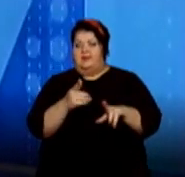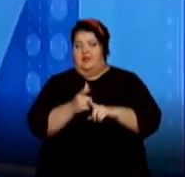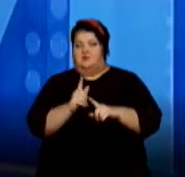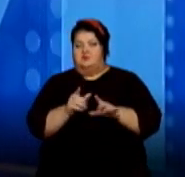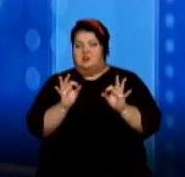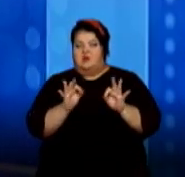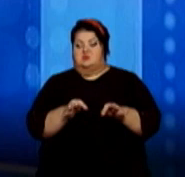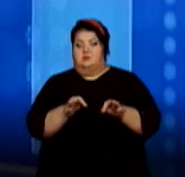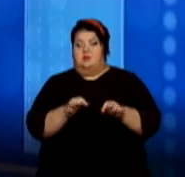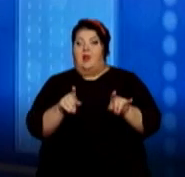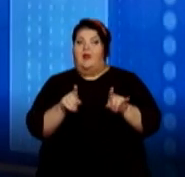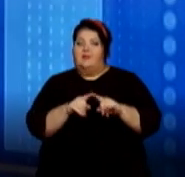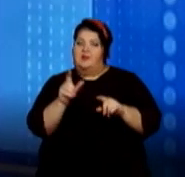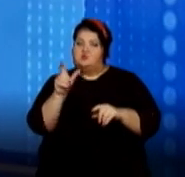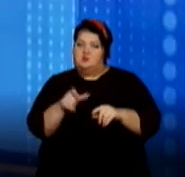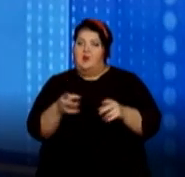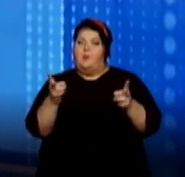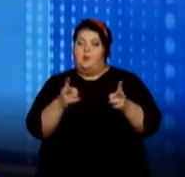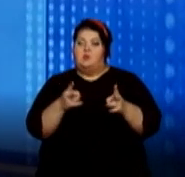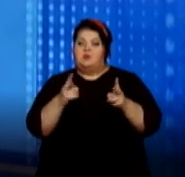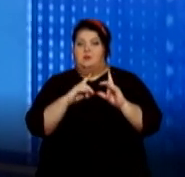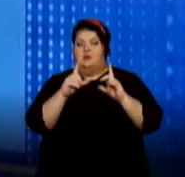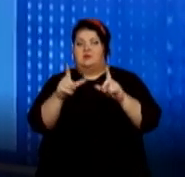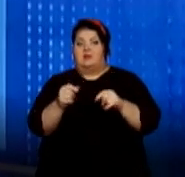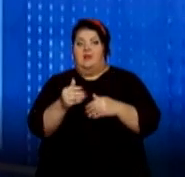раціонально. А також людині потрібно дістатися від